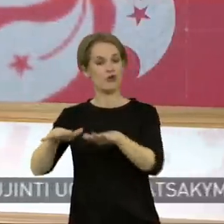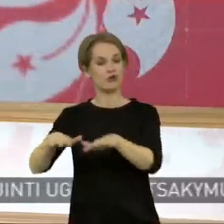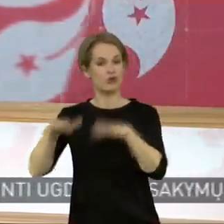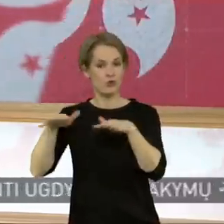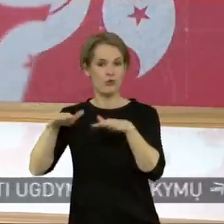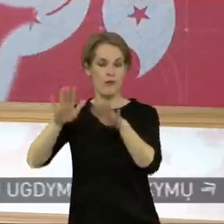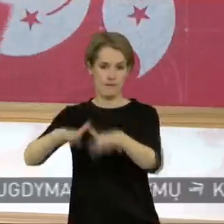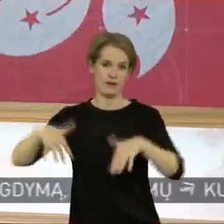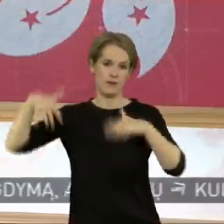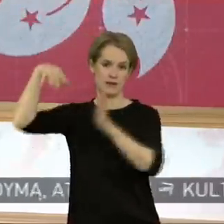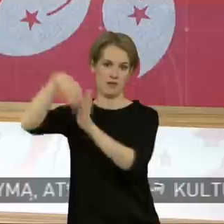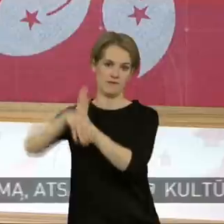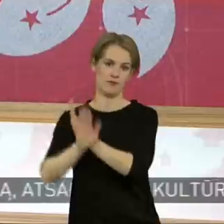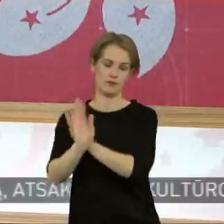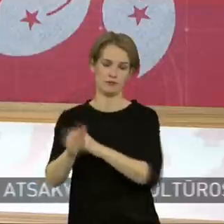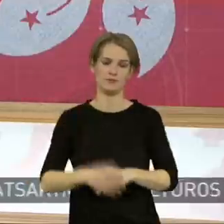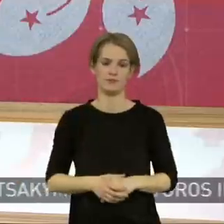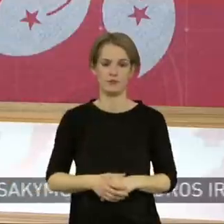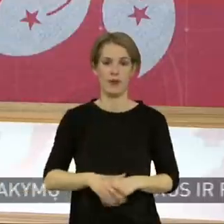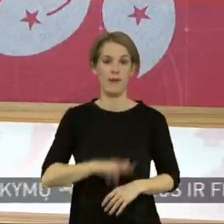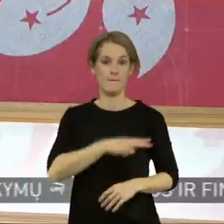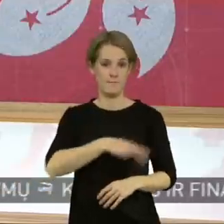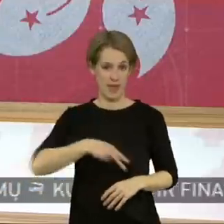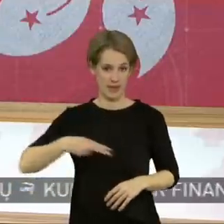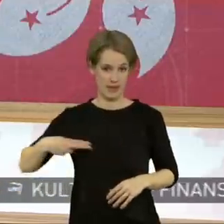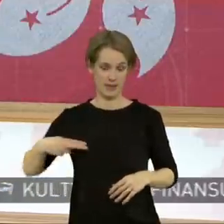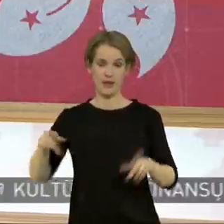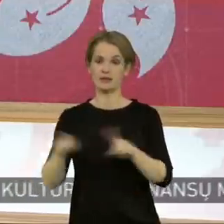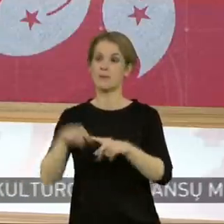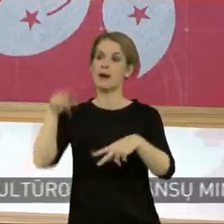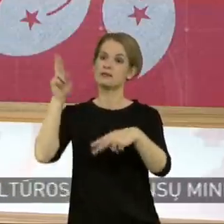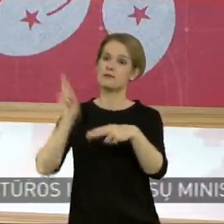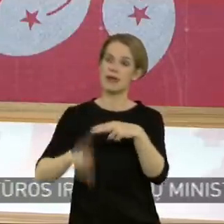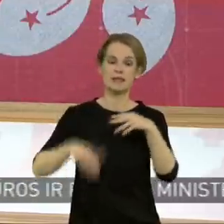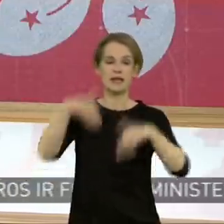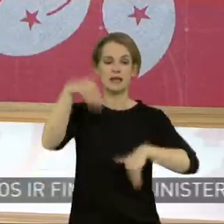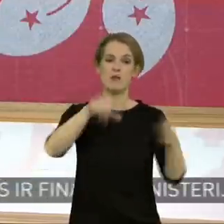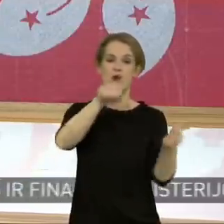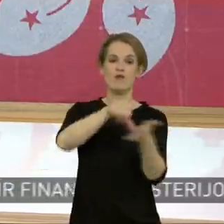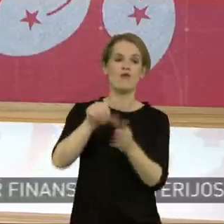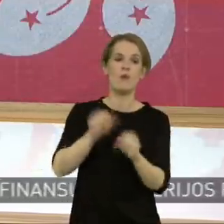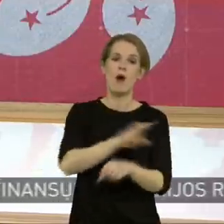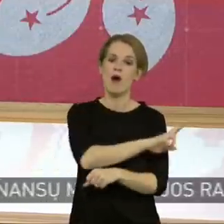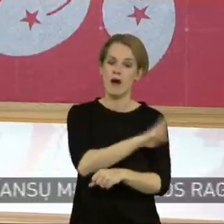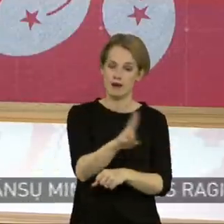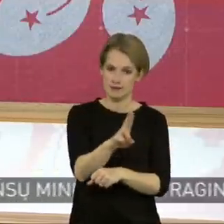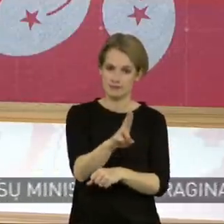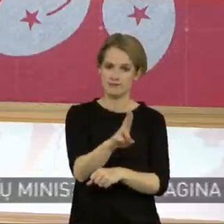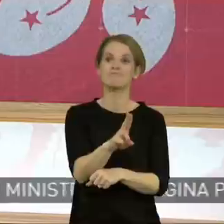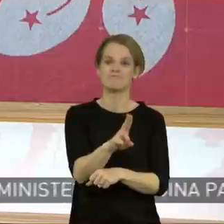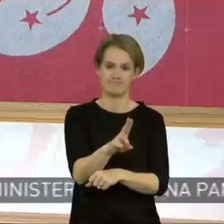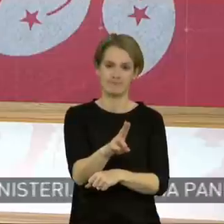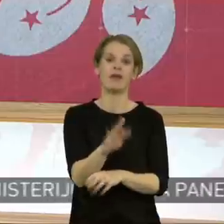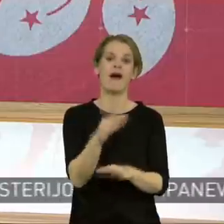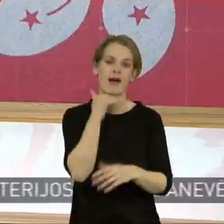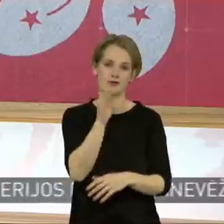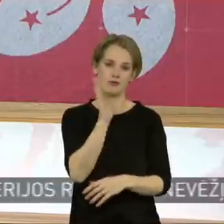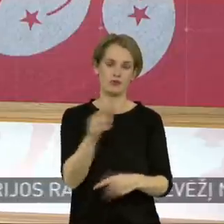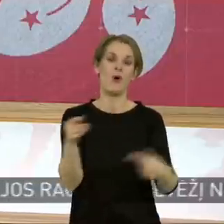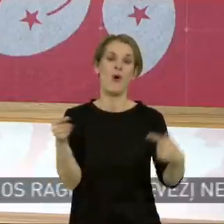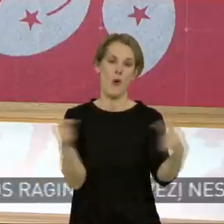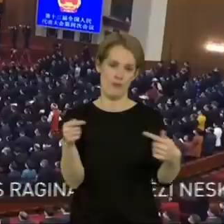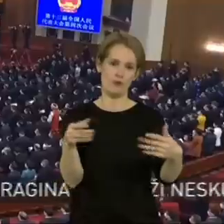parlamente. Pekinas spręs ir tai, kas gali dalyvauti rinkimuose, taip iš esmės užkirsdamas kelią demokratiniai